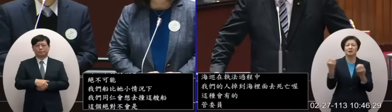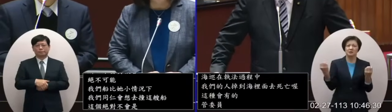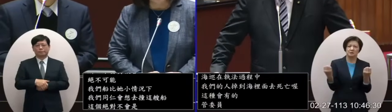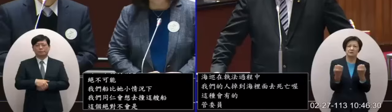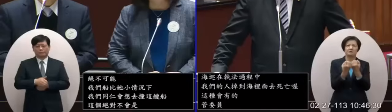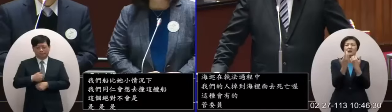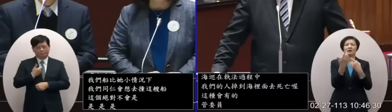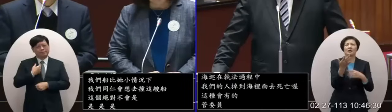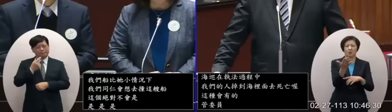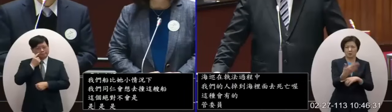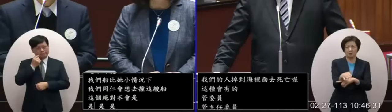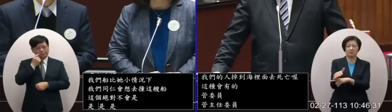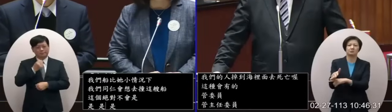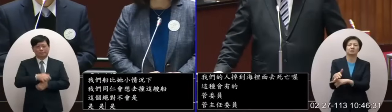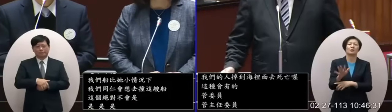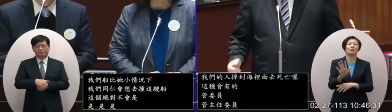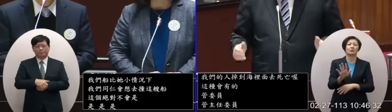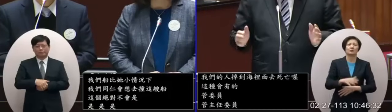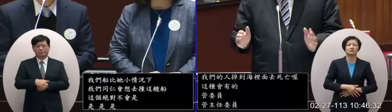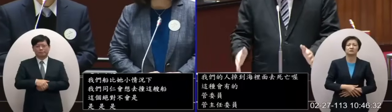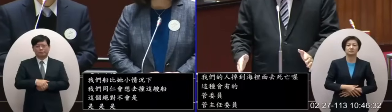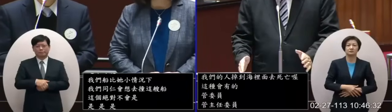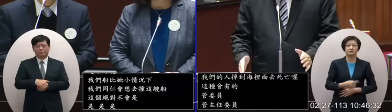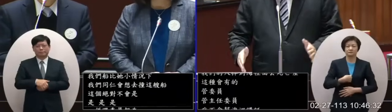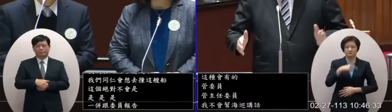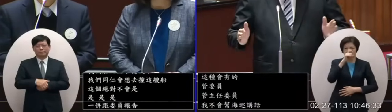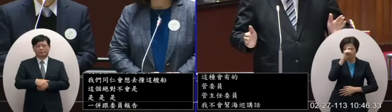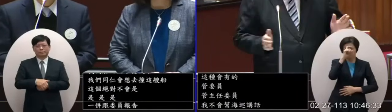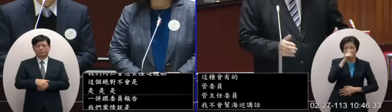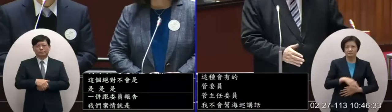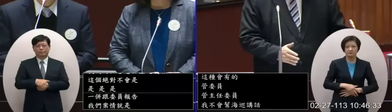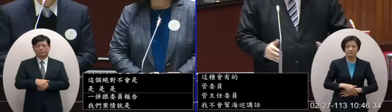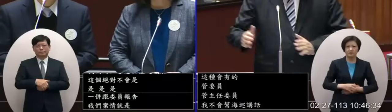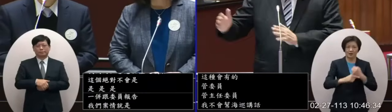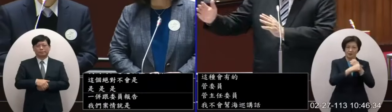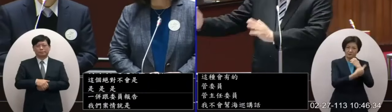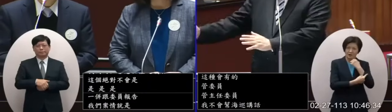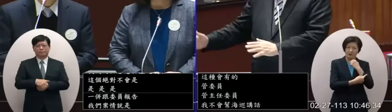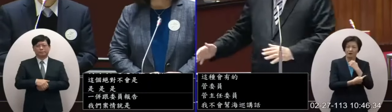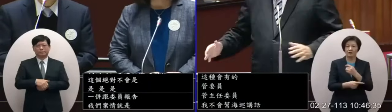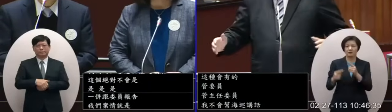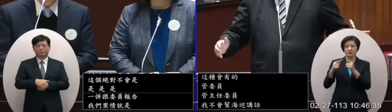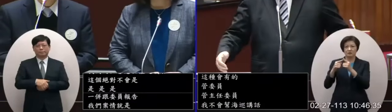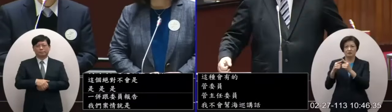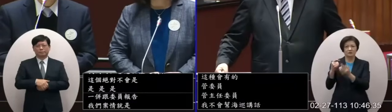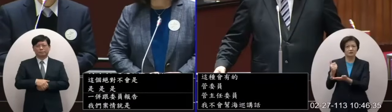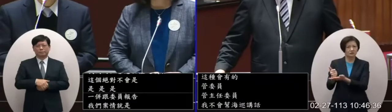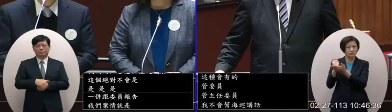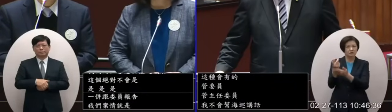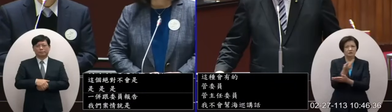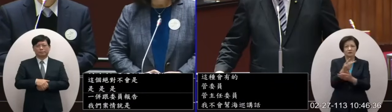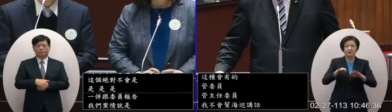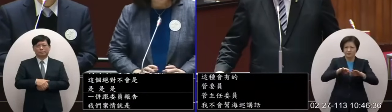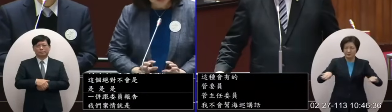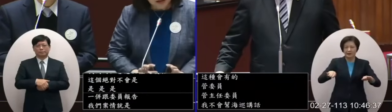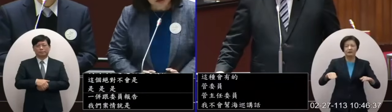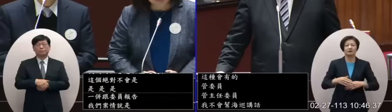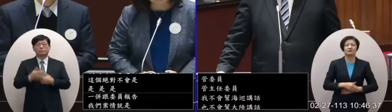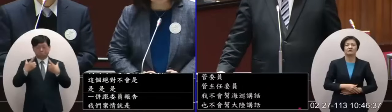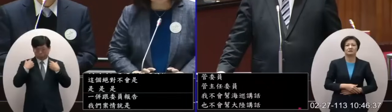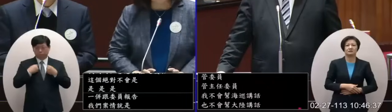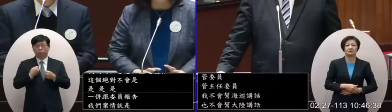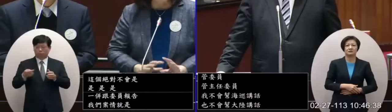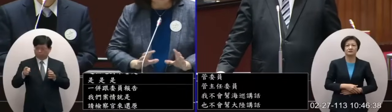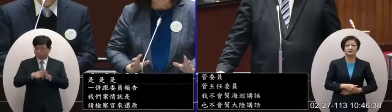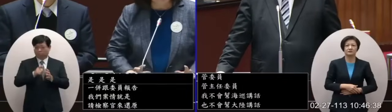们乐意见到的。 是的。 那么今天我们希望把法律的部分跟人道的部分分为两部分来处理了哈。 我们一